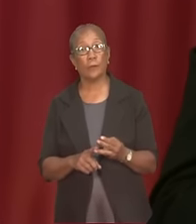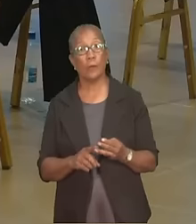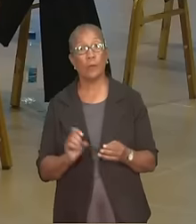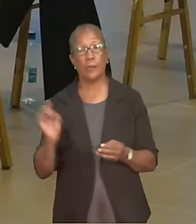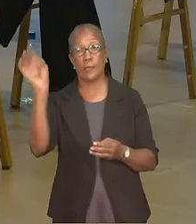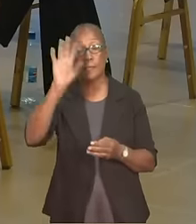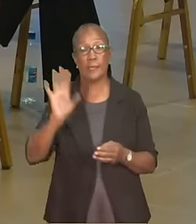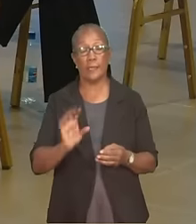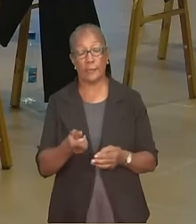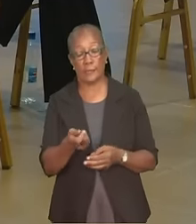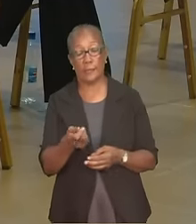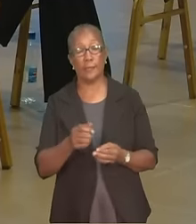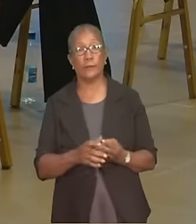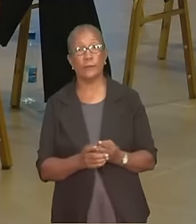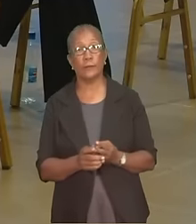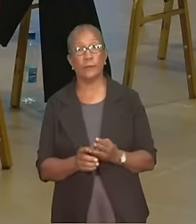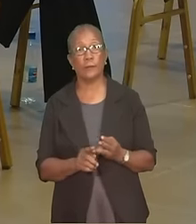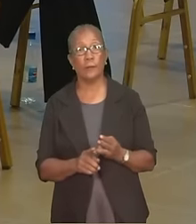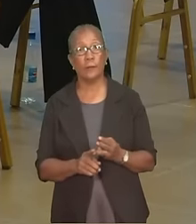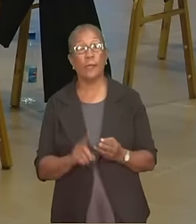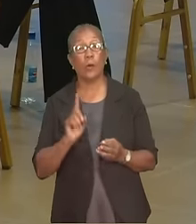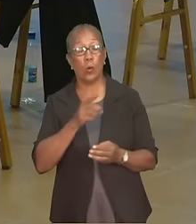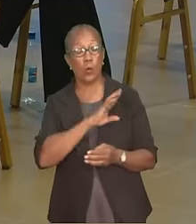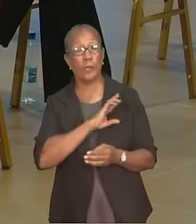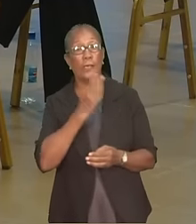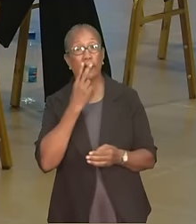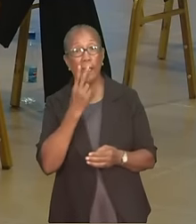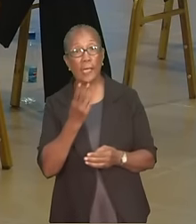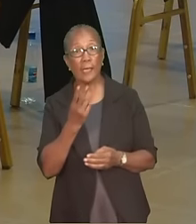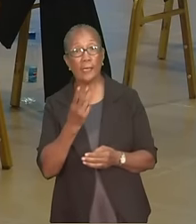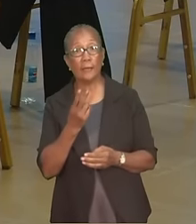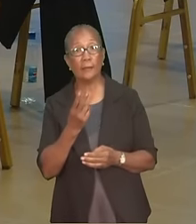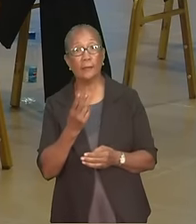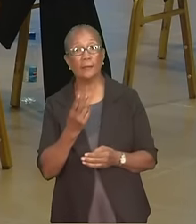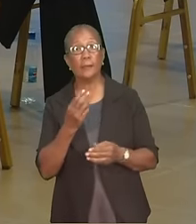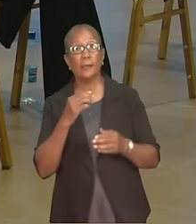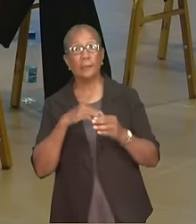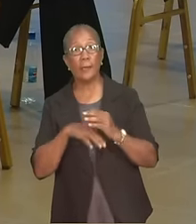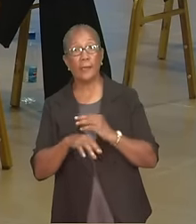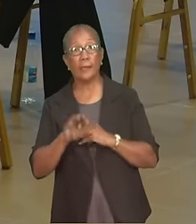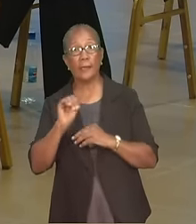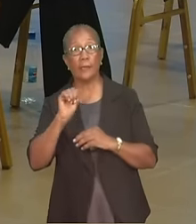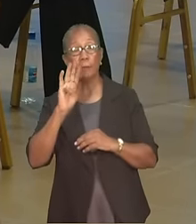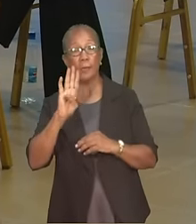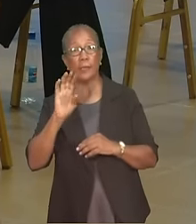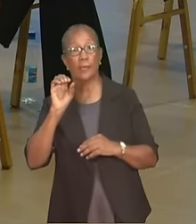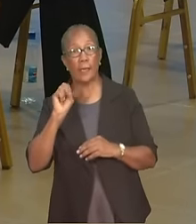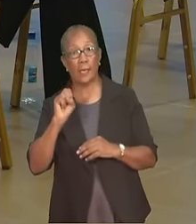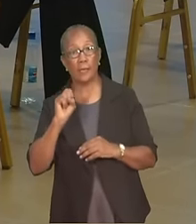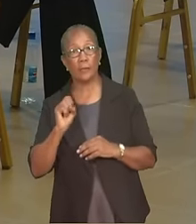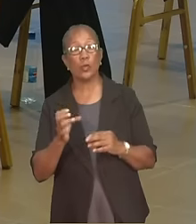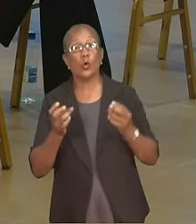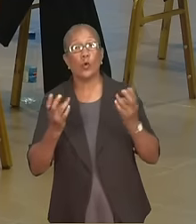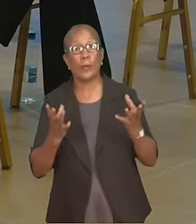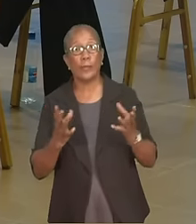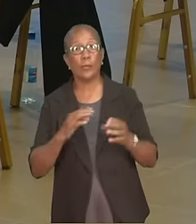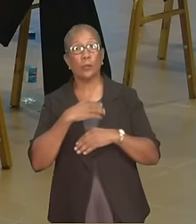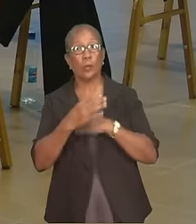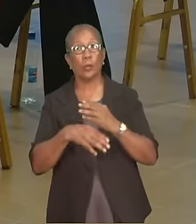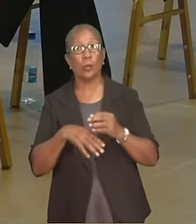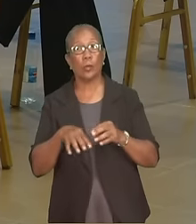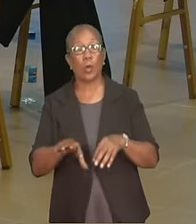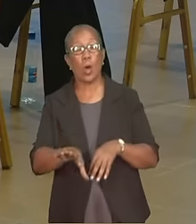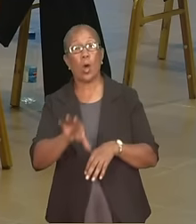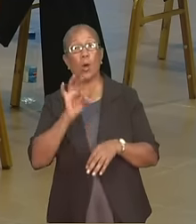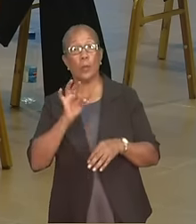energietarieven. Dat we ook zouden kijken naar de efficiëntie binnen EBS en de noodzakelijke reorganisatie. Daar